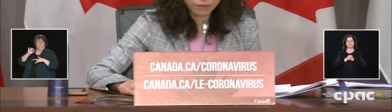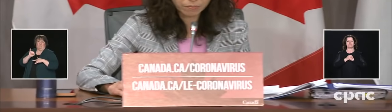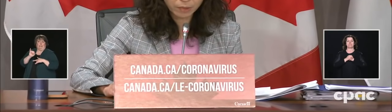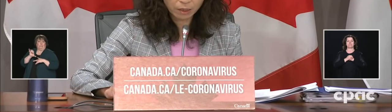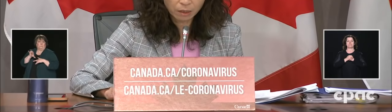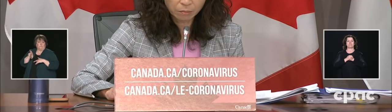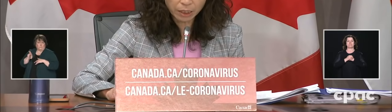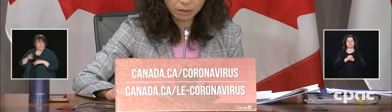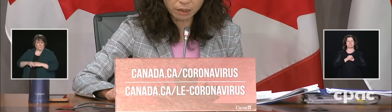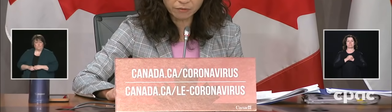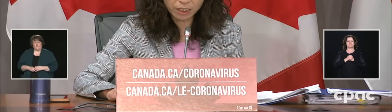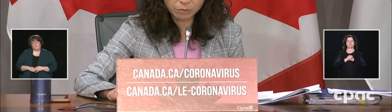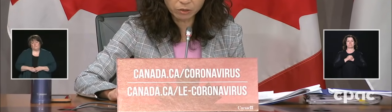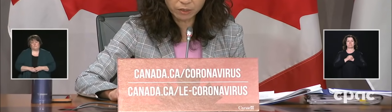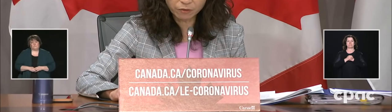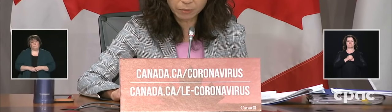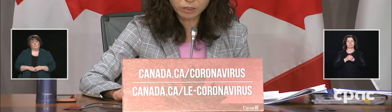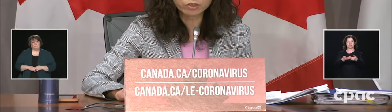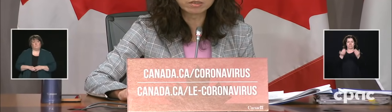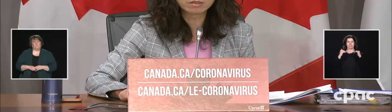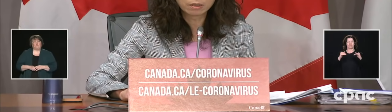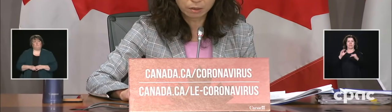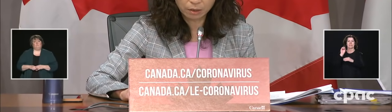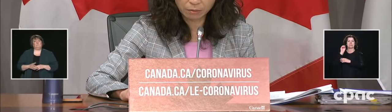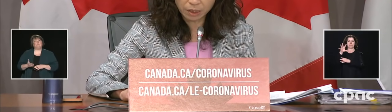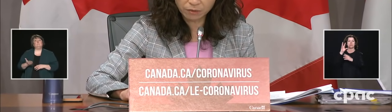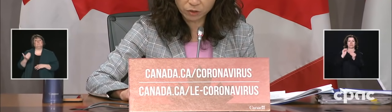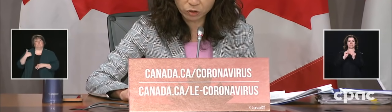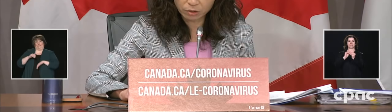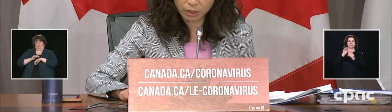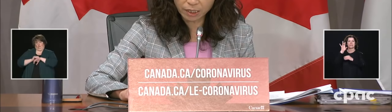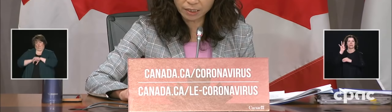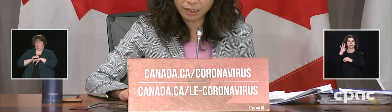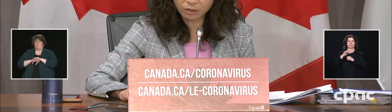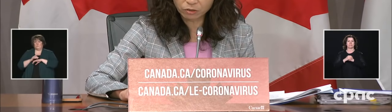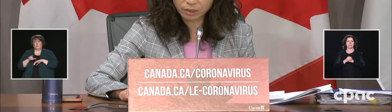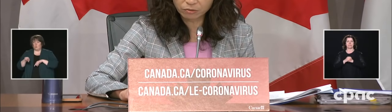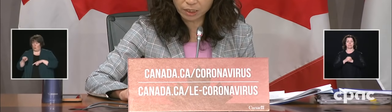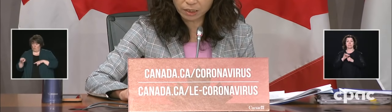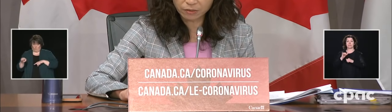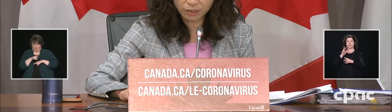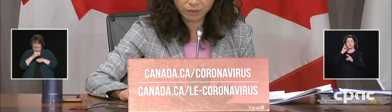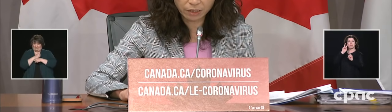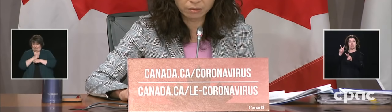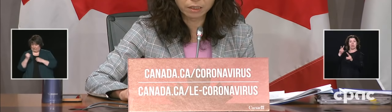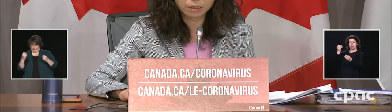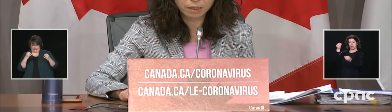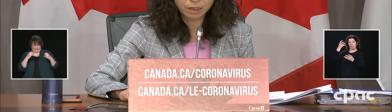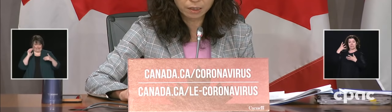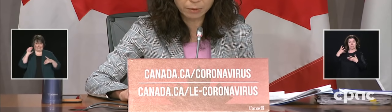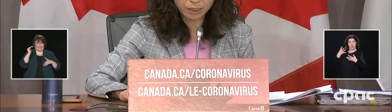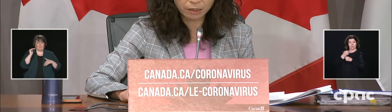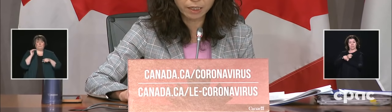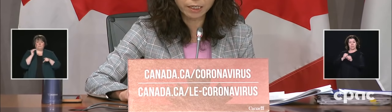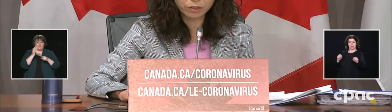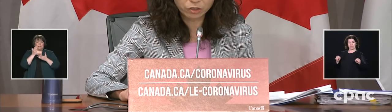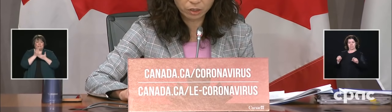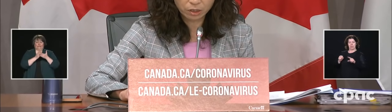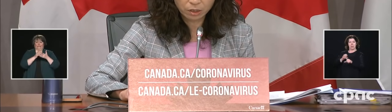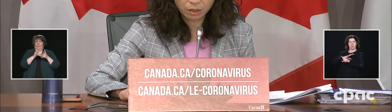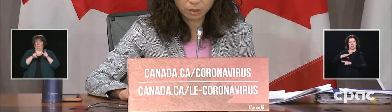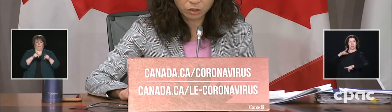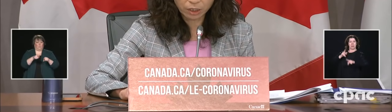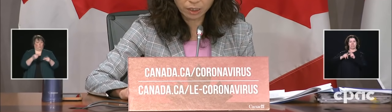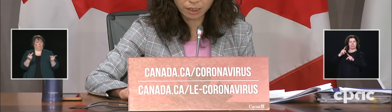Slide 7. Based on available information, some individuals are at increased risk of severe illness depending on